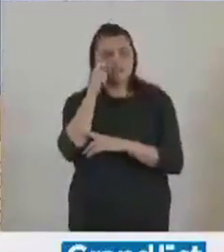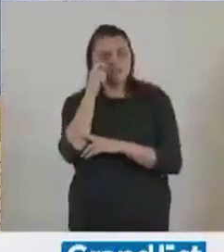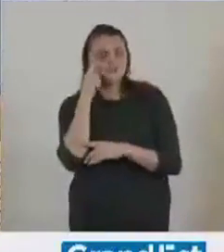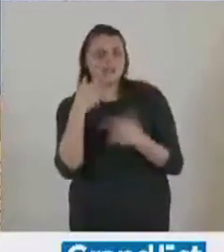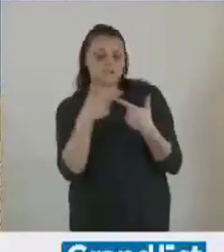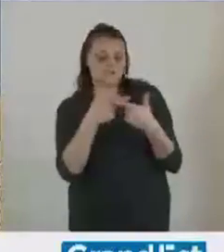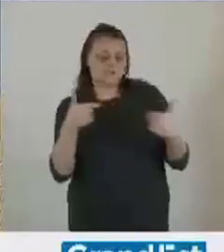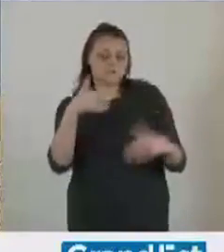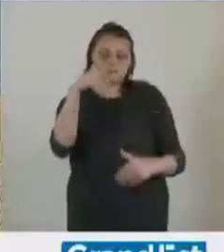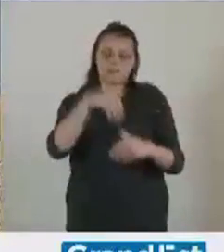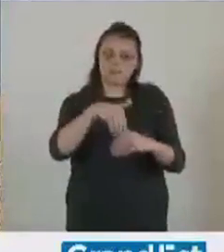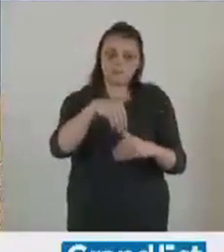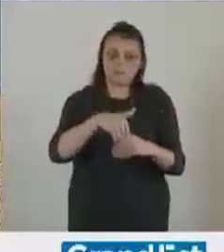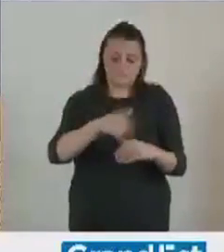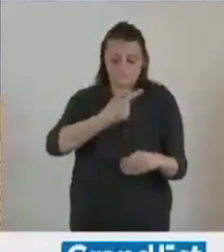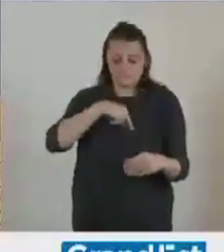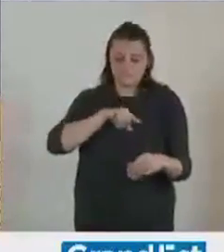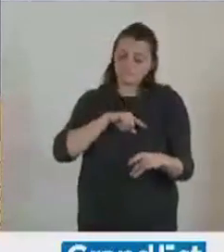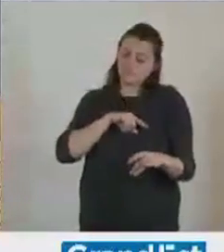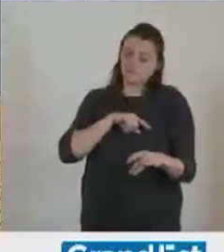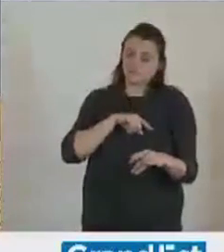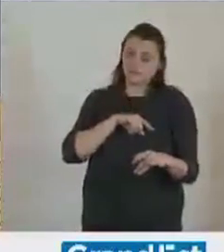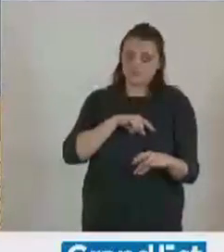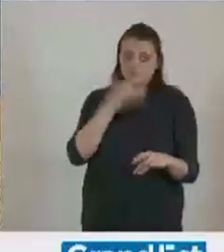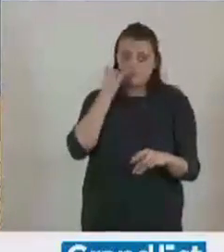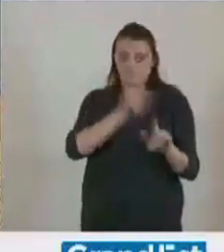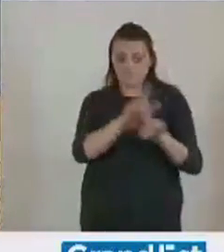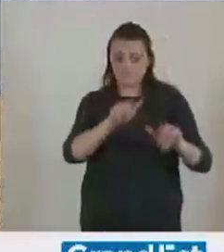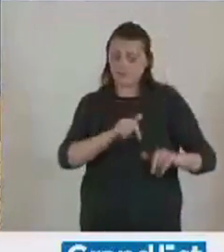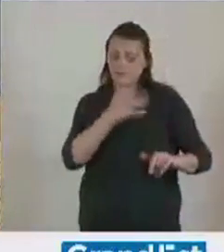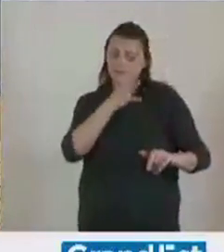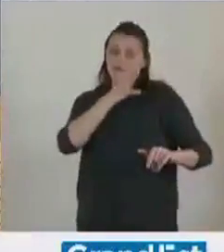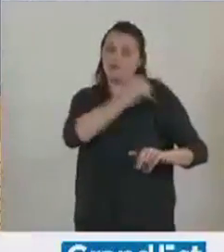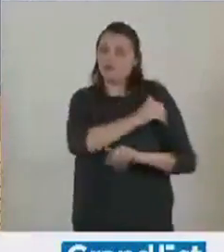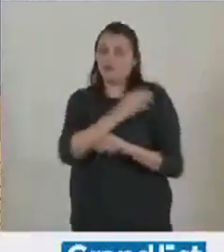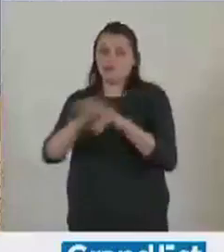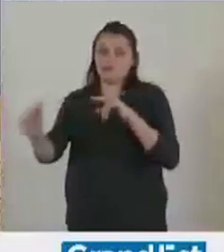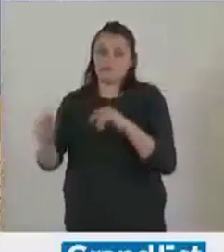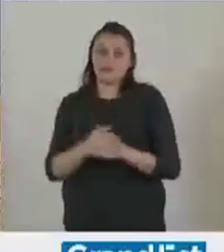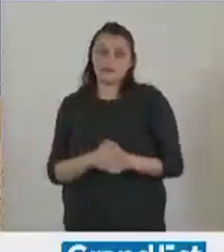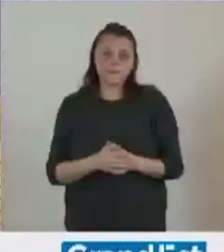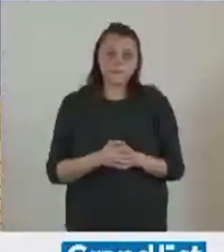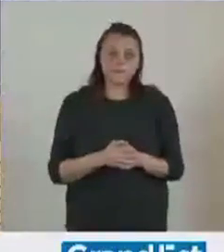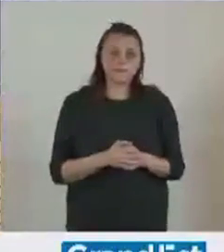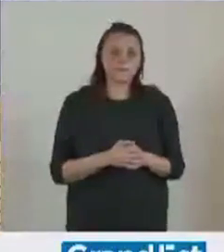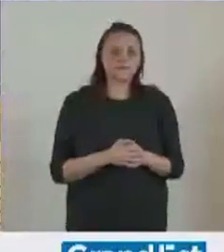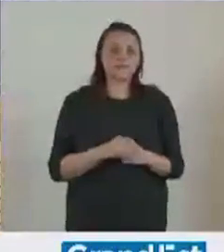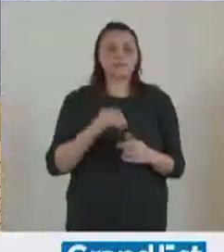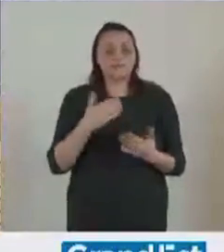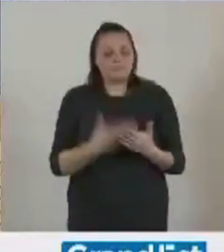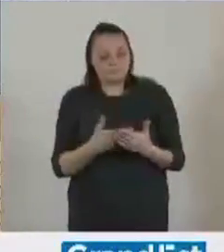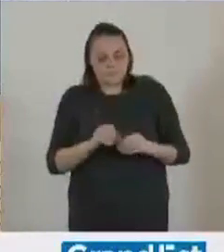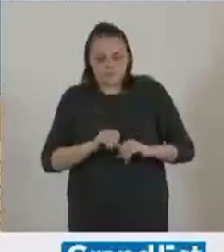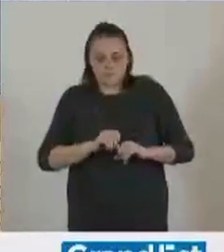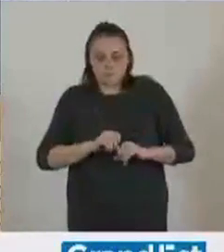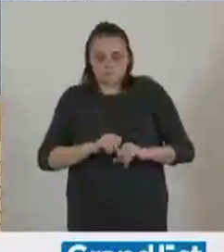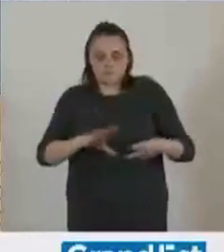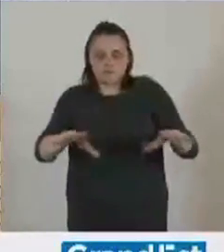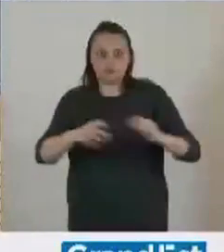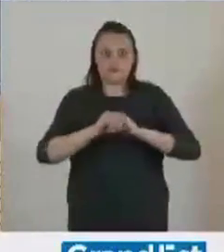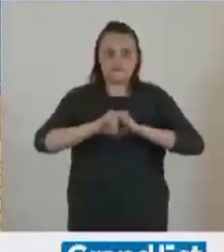serions pas la première région à nous doter d'un plan aussi ambitieux. Le déploiement de la fibre optique, c'est bien sûr un chantier